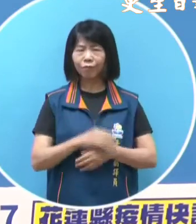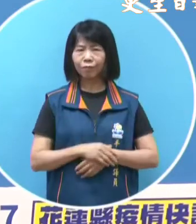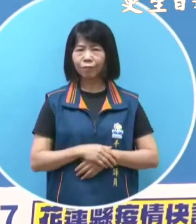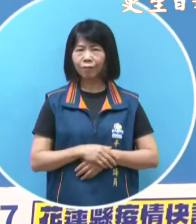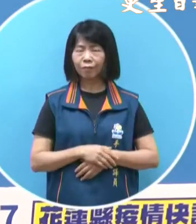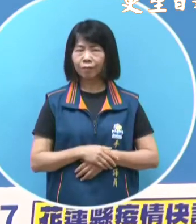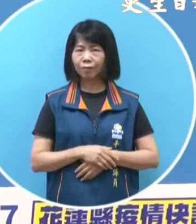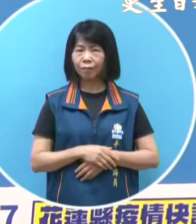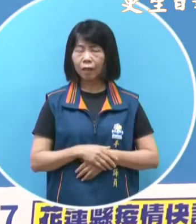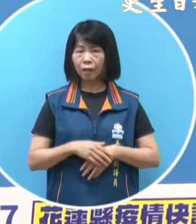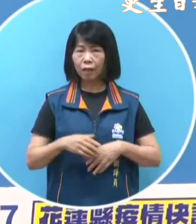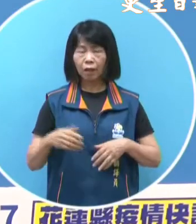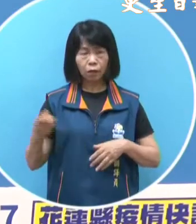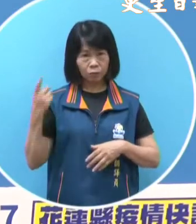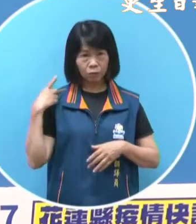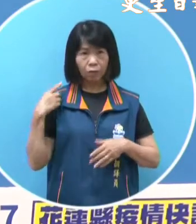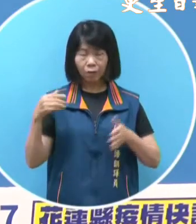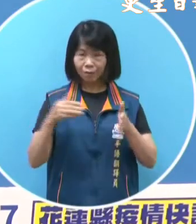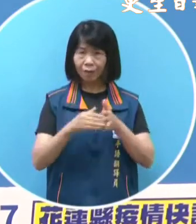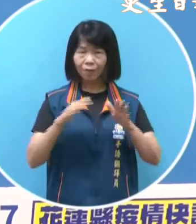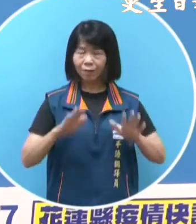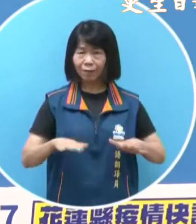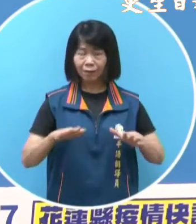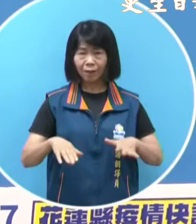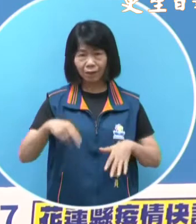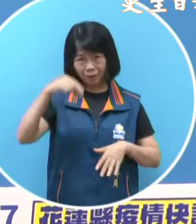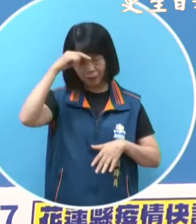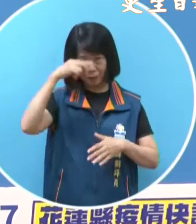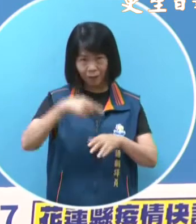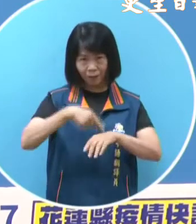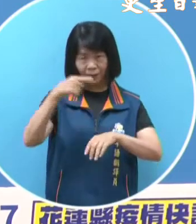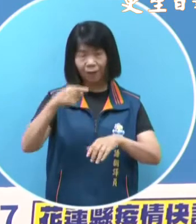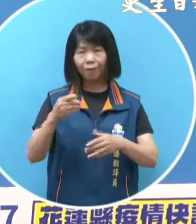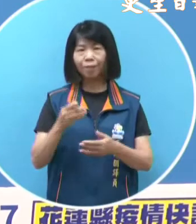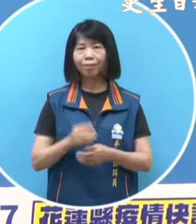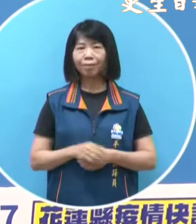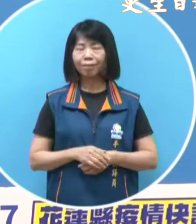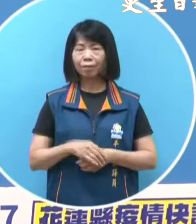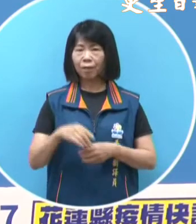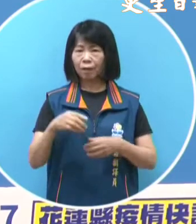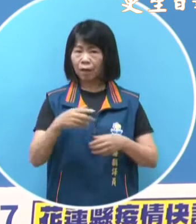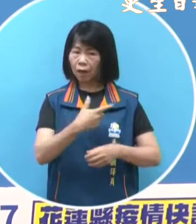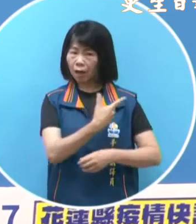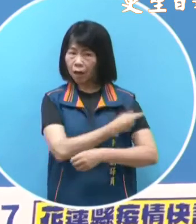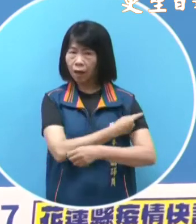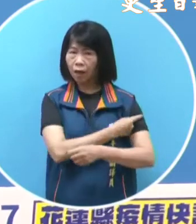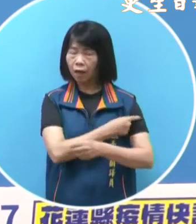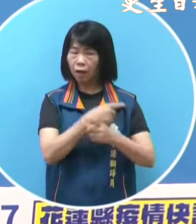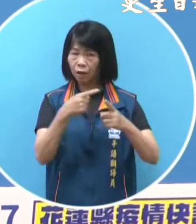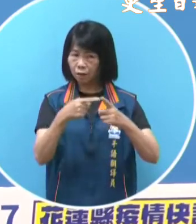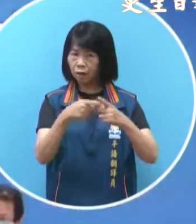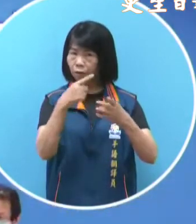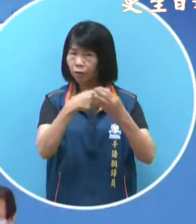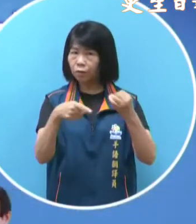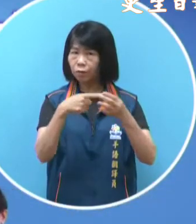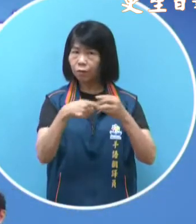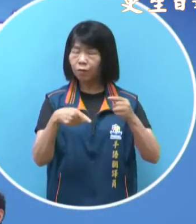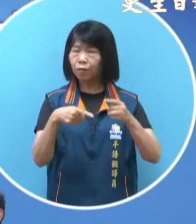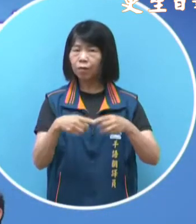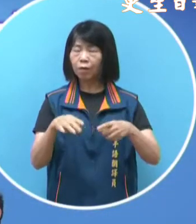到今天下午1点为止，我们目前花莲的这个疫苗的接种的覆盖率，